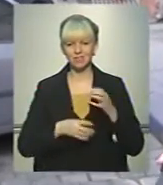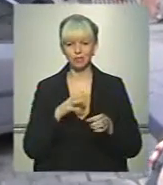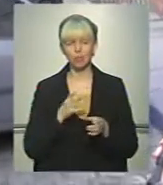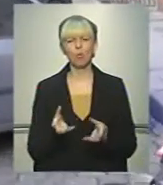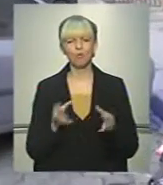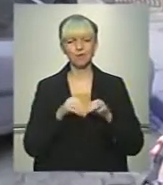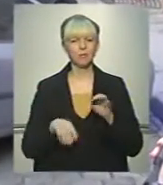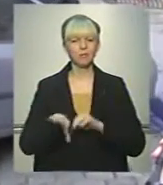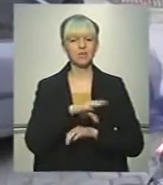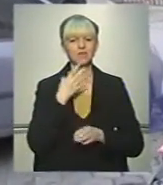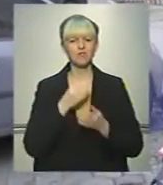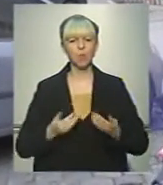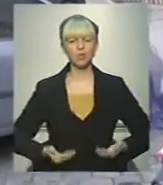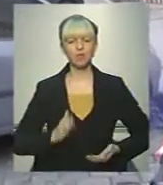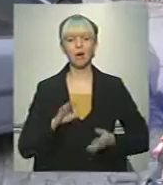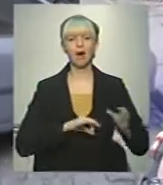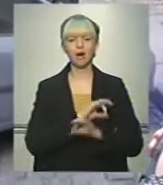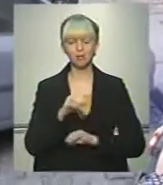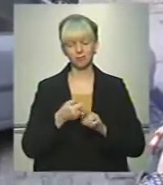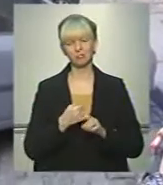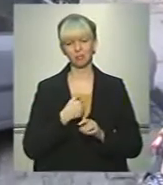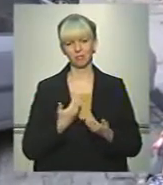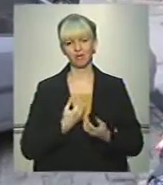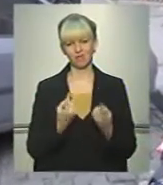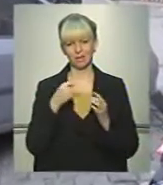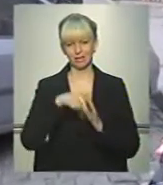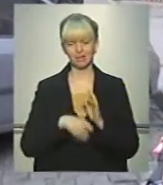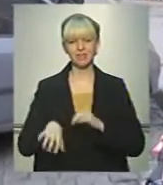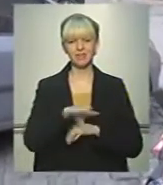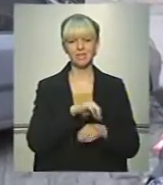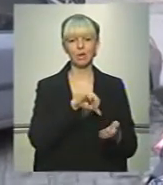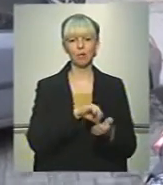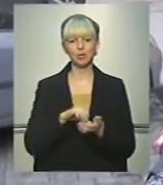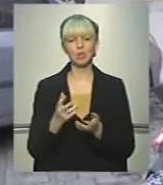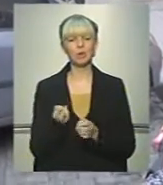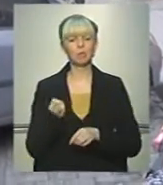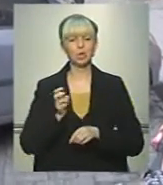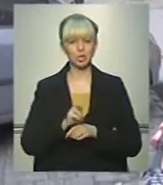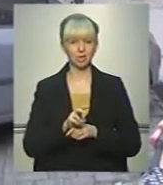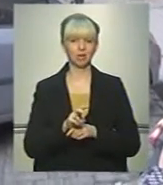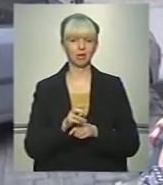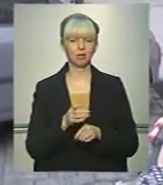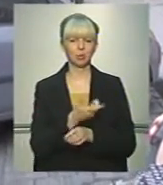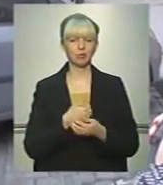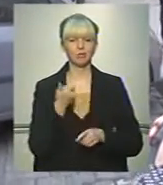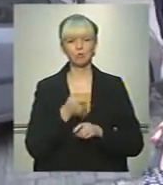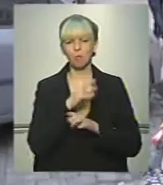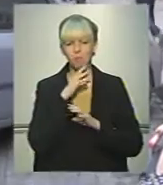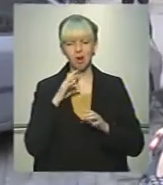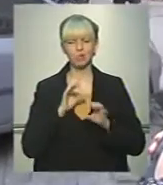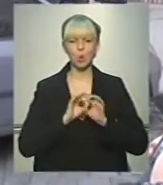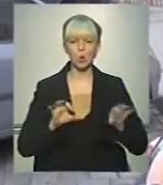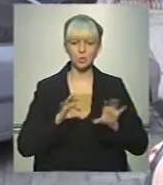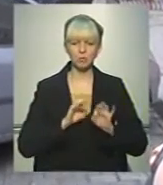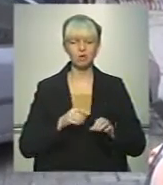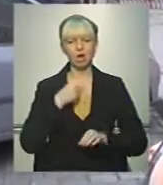вклав всю своє життя в архітектуру. І для мене це має велике значення, і для всіх тут присутніх, які прийшли, нас дуже, дуже багато розповідали,